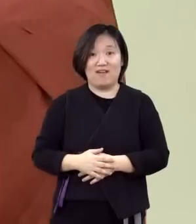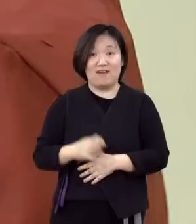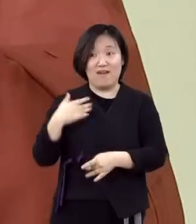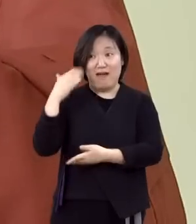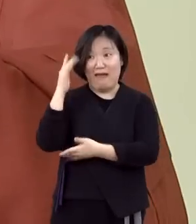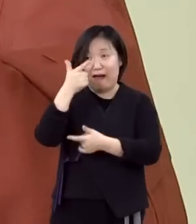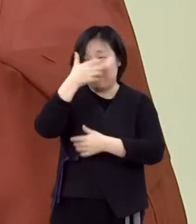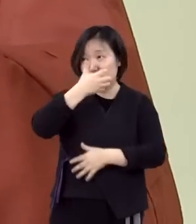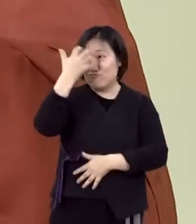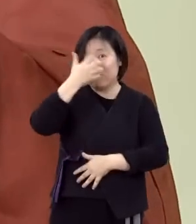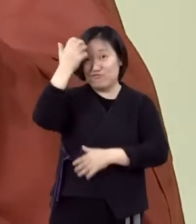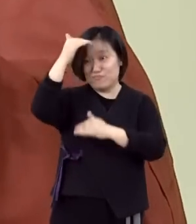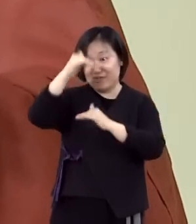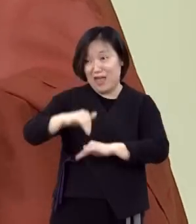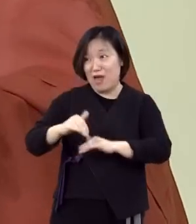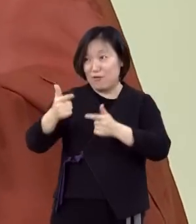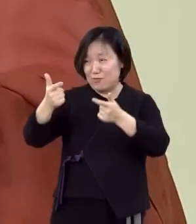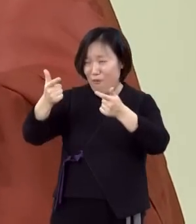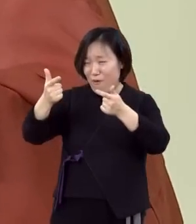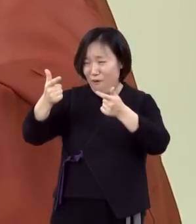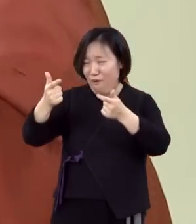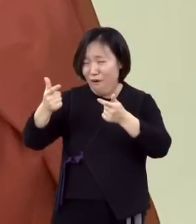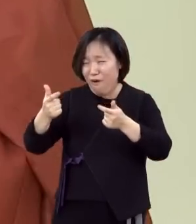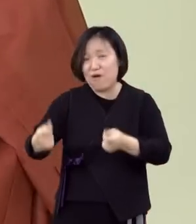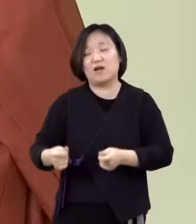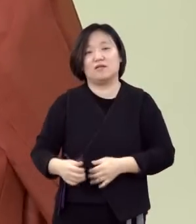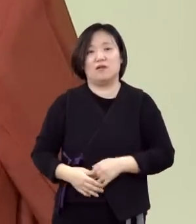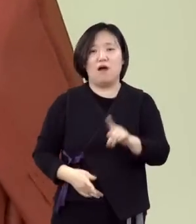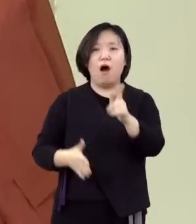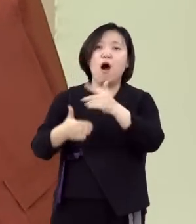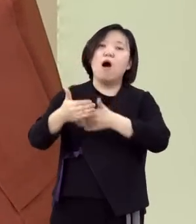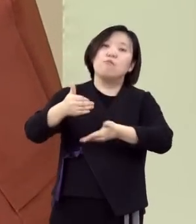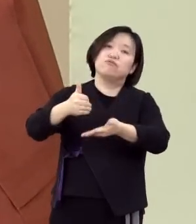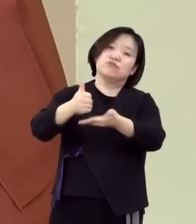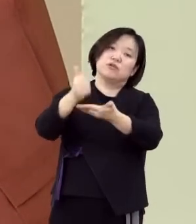, 같은부처,같은메시지였다고요."